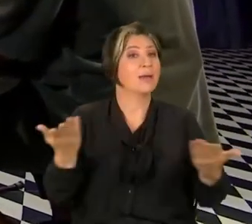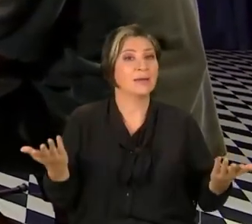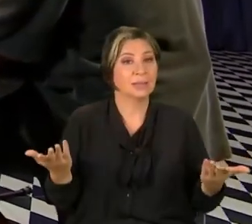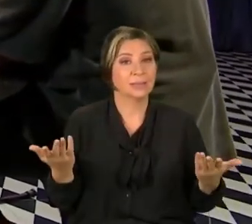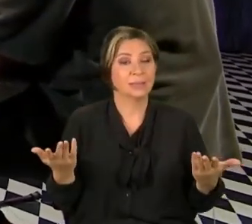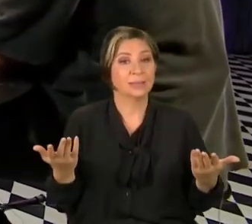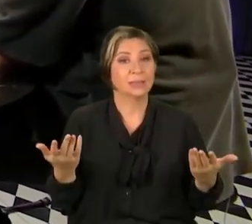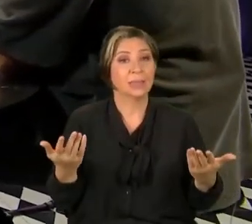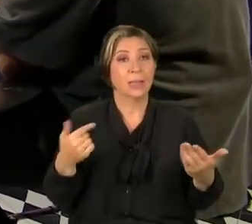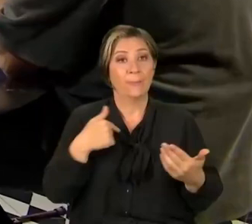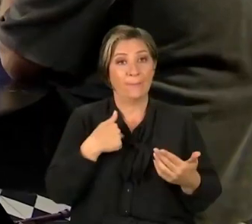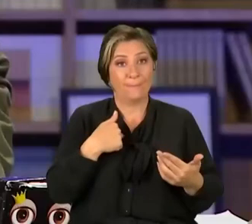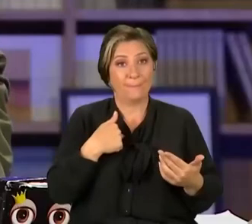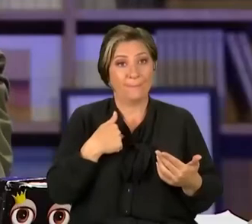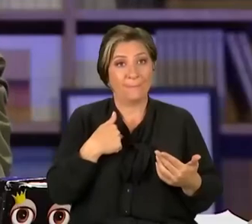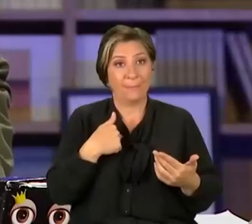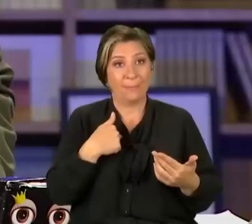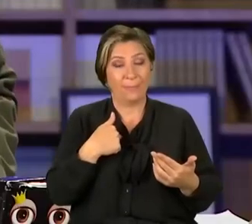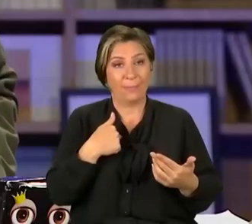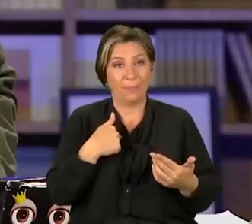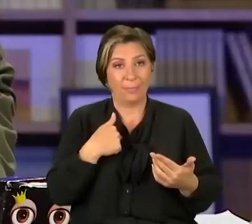karar verişim ben